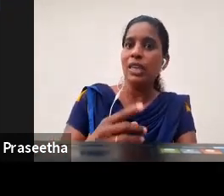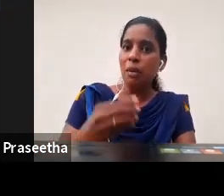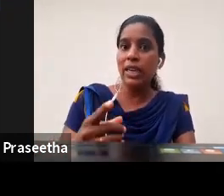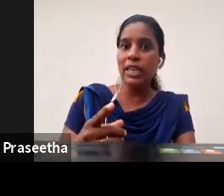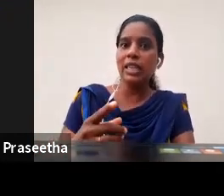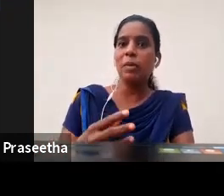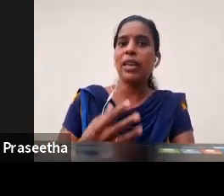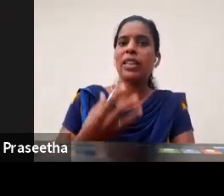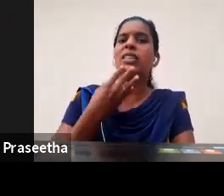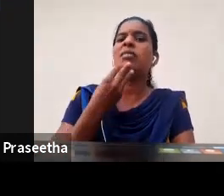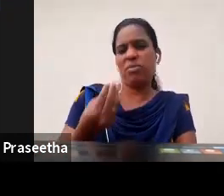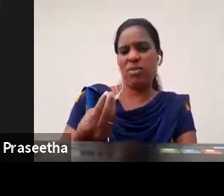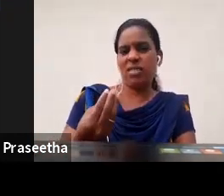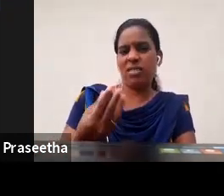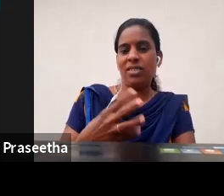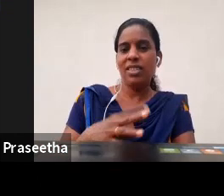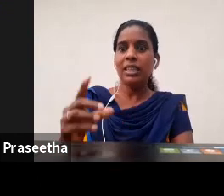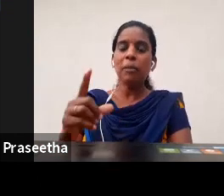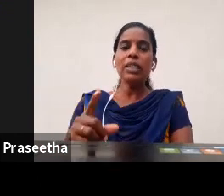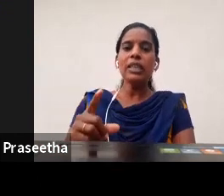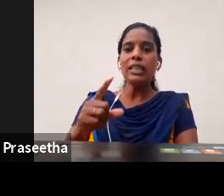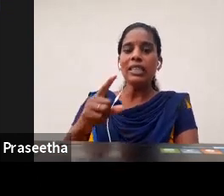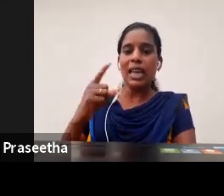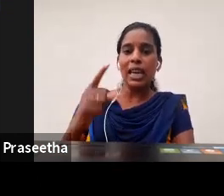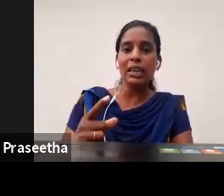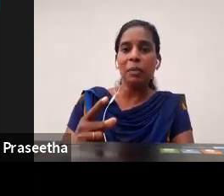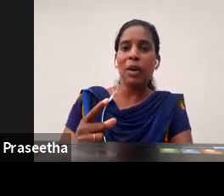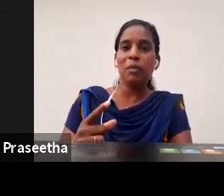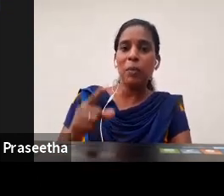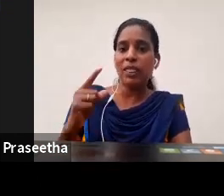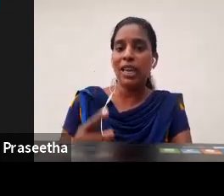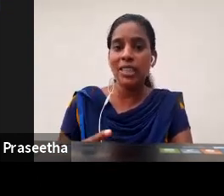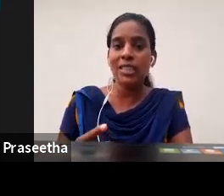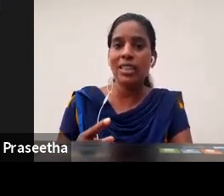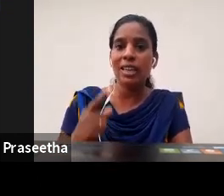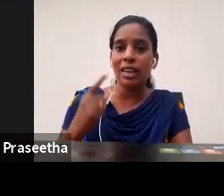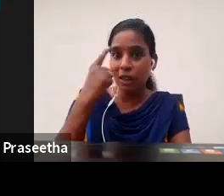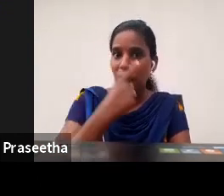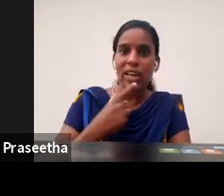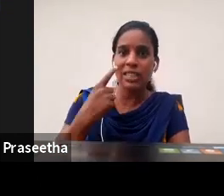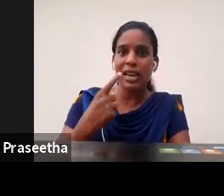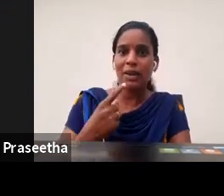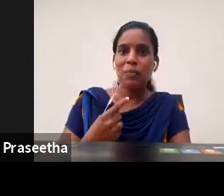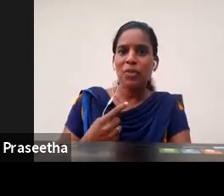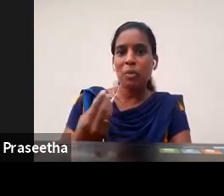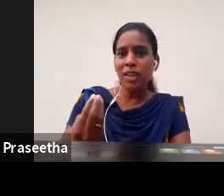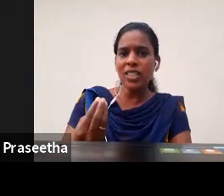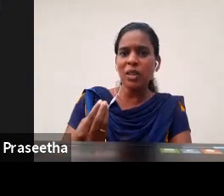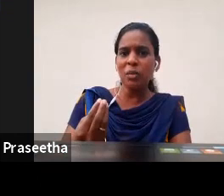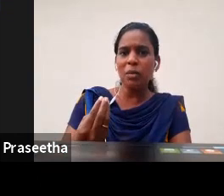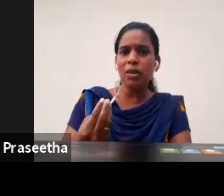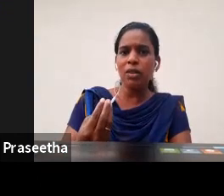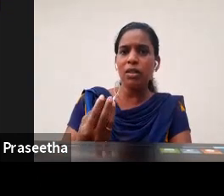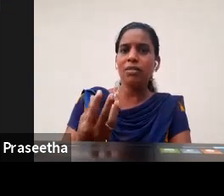അടുത്ത് പ്ലീസ് എന്ന് പറയുന്നത്, നമ്മൾ ഈ സൈൻ പറയുമ്പോൾ പ്രത്യേകിച്ച് ശ്രദ്ധിക്കേണ്ടത് ഫേസ് ആണ്. പ്ലീസ്